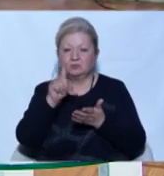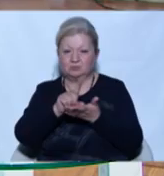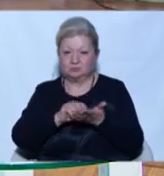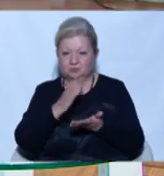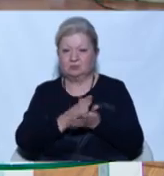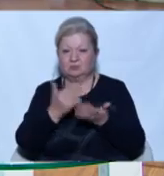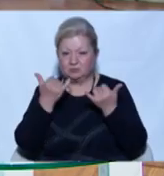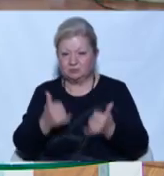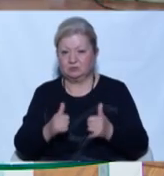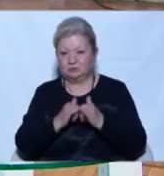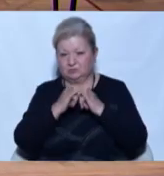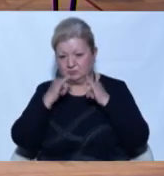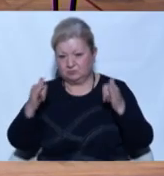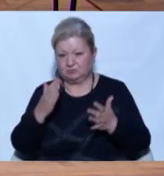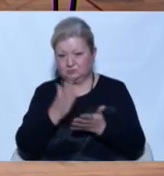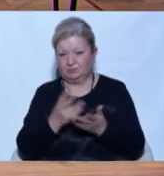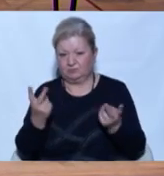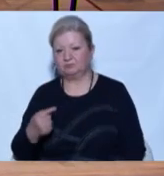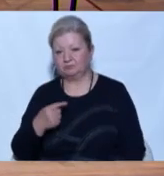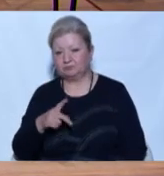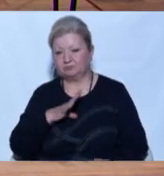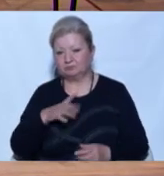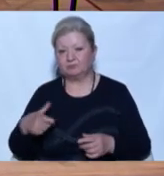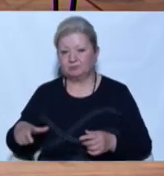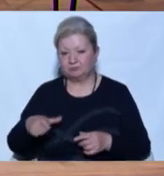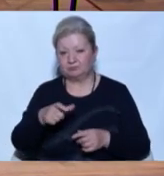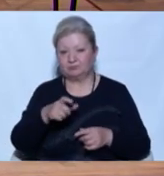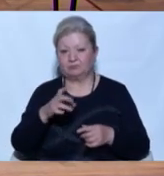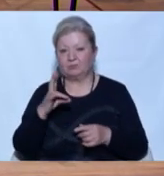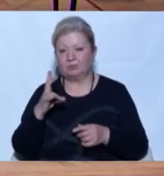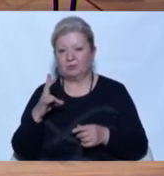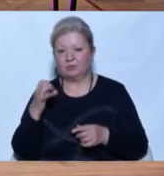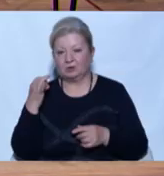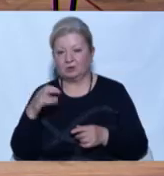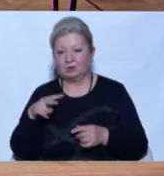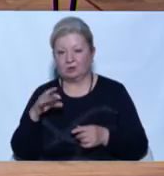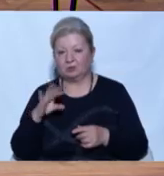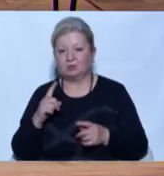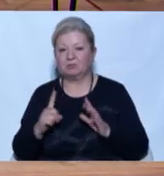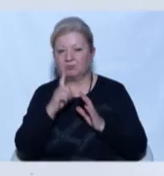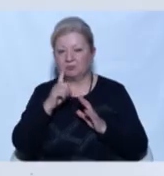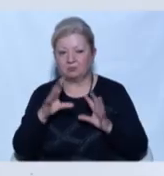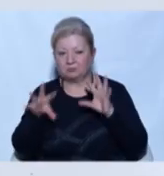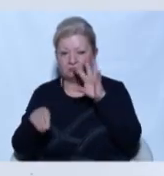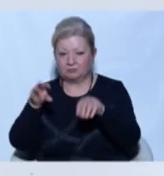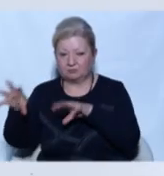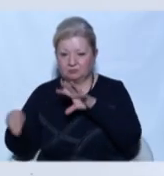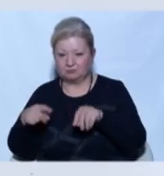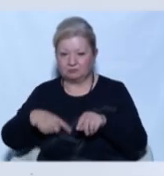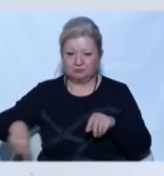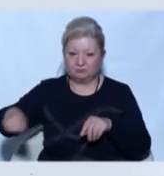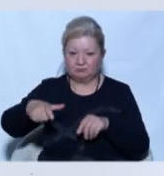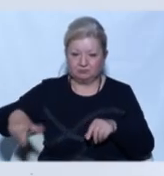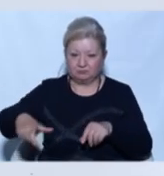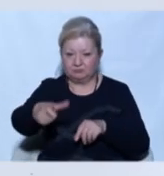კაცობრიობა ძალიან წარმატებით იყენებს. ჩვენ შევეხეთ მდინარე ნილოს, შევეხეთ პირველ დასახლებებს მდინარე ნილოსის გარშემო, მდინარე